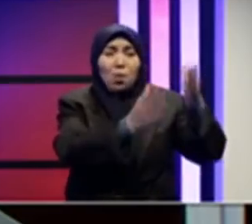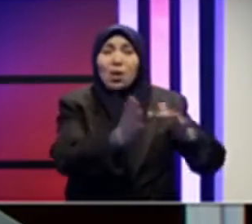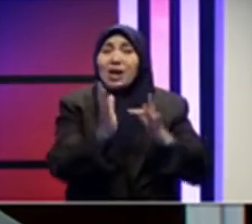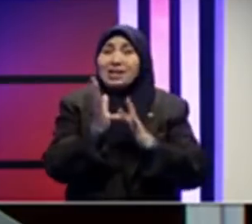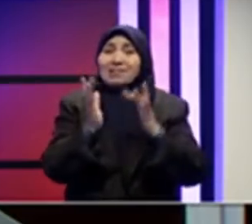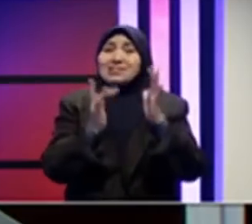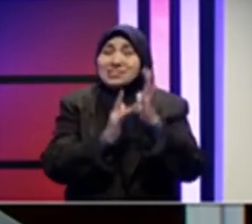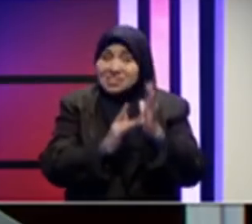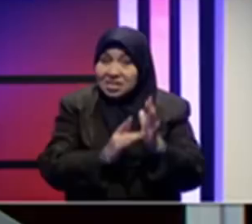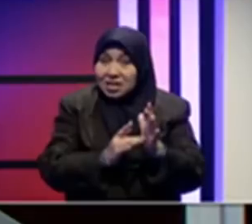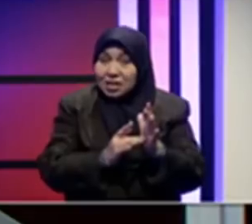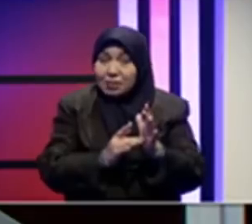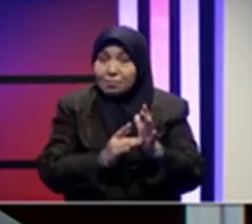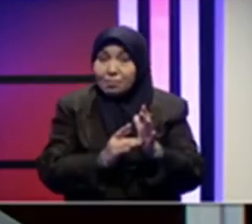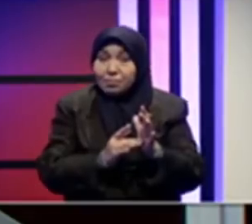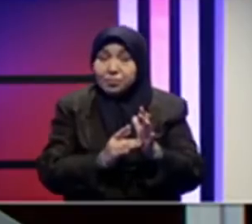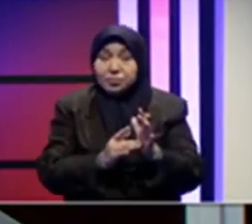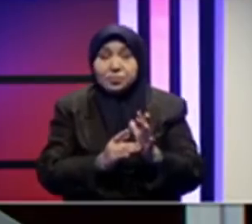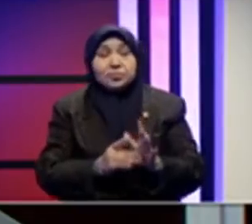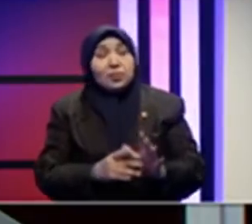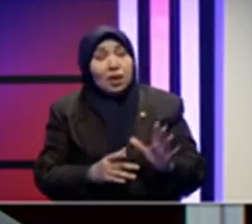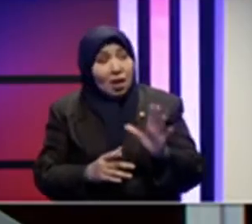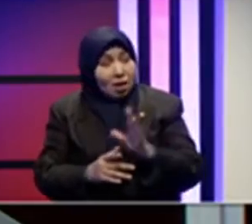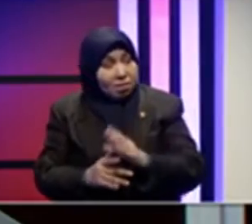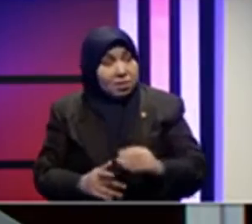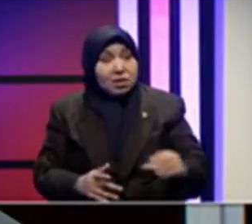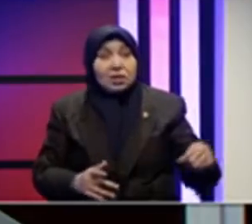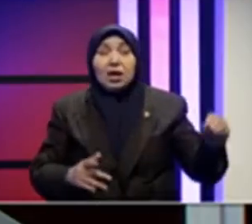Kristian. Fawailul lilladhina zalamun, ya,